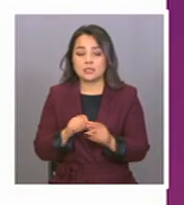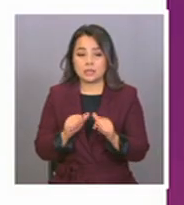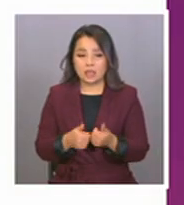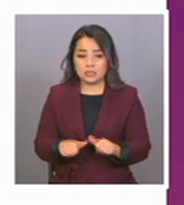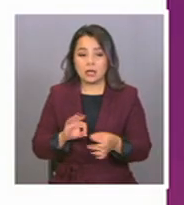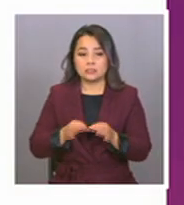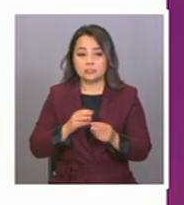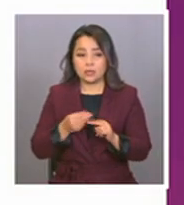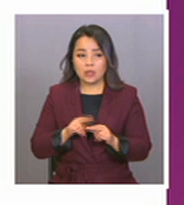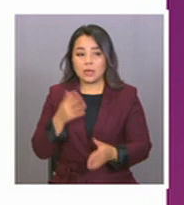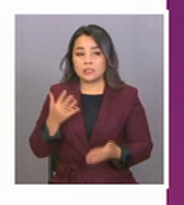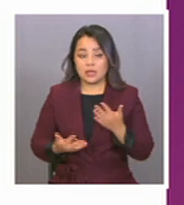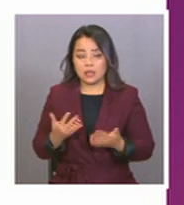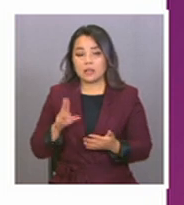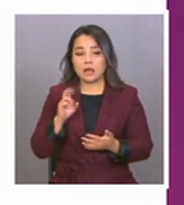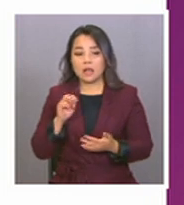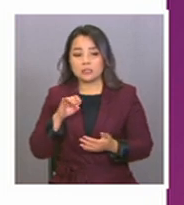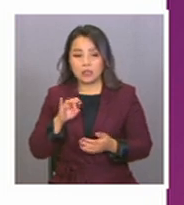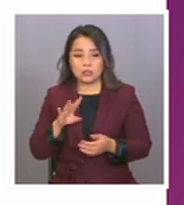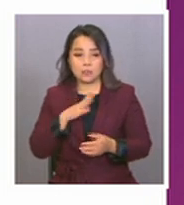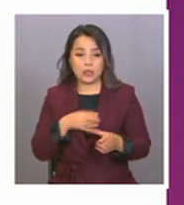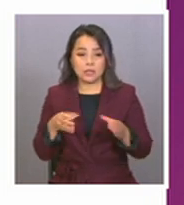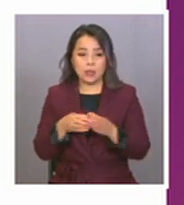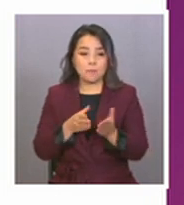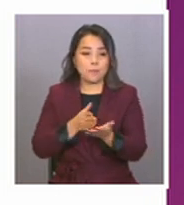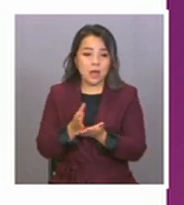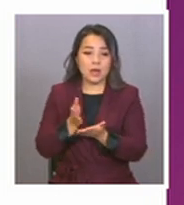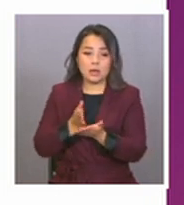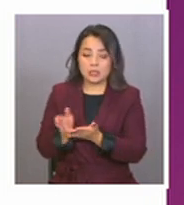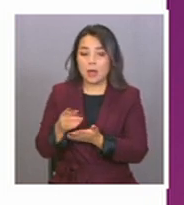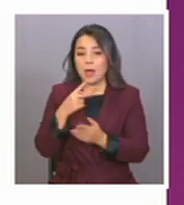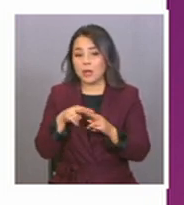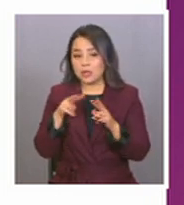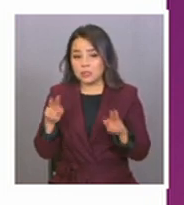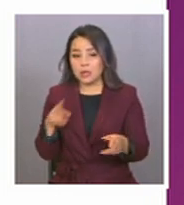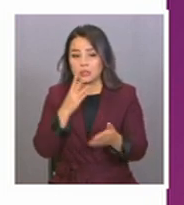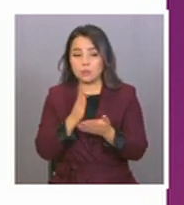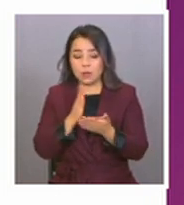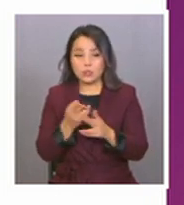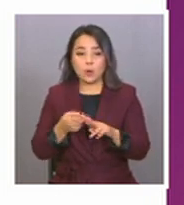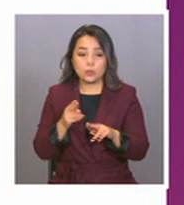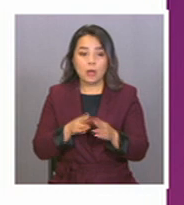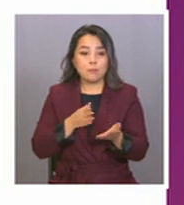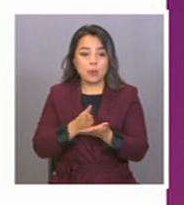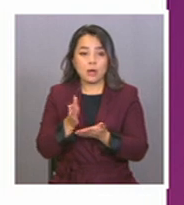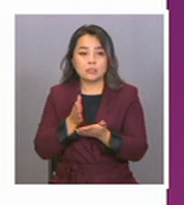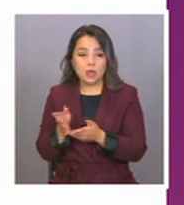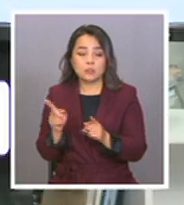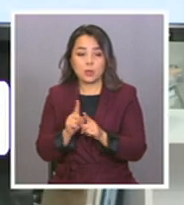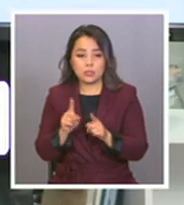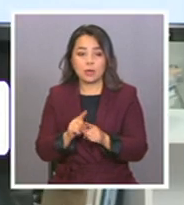Егер коллинияр векторлардың бағыттары бірдей болса, оларды бағыттас векторлар деп